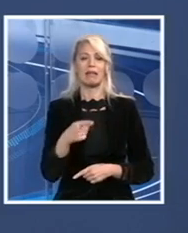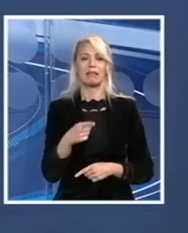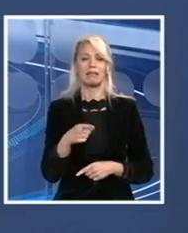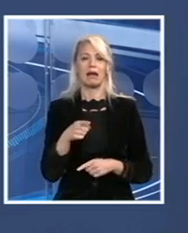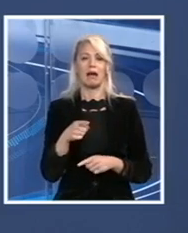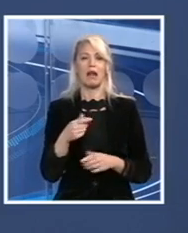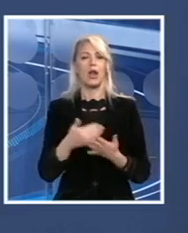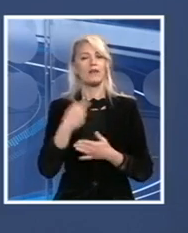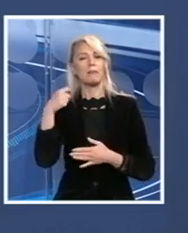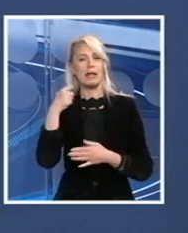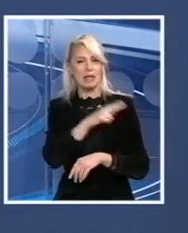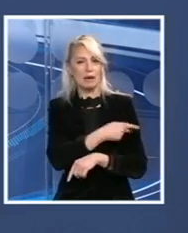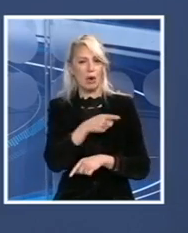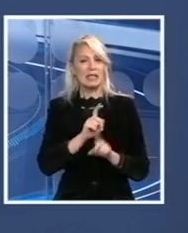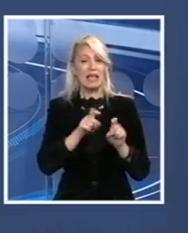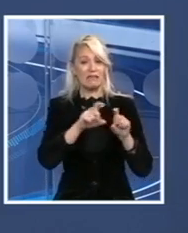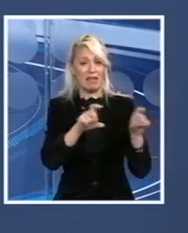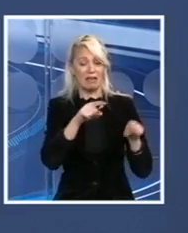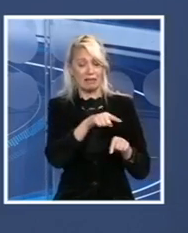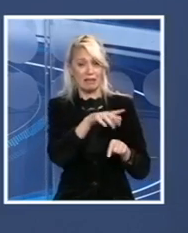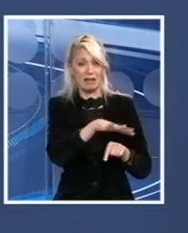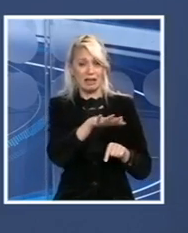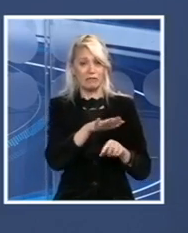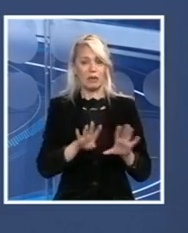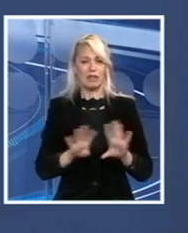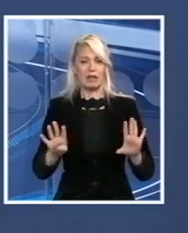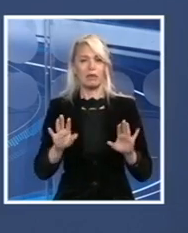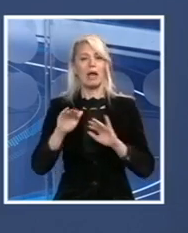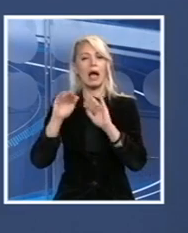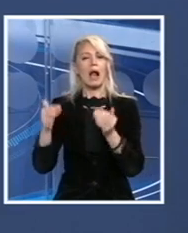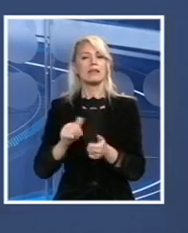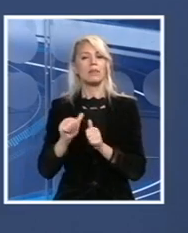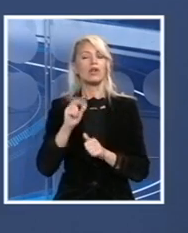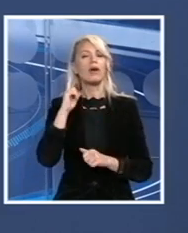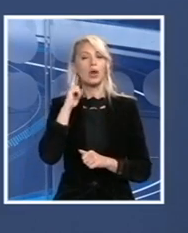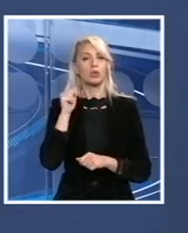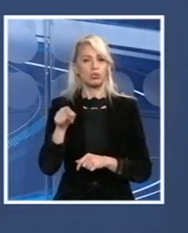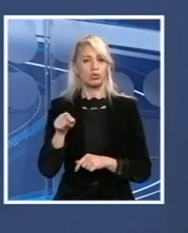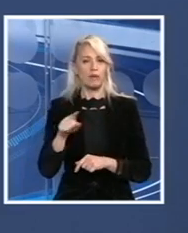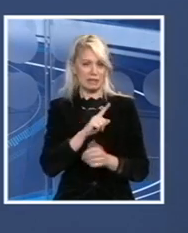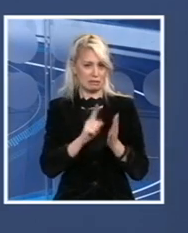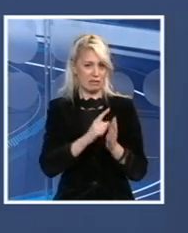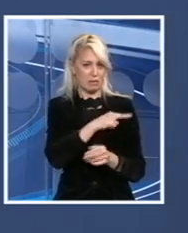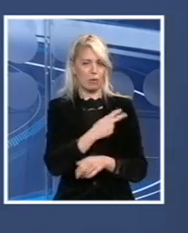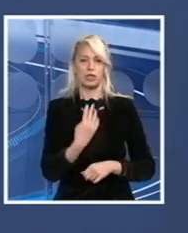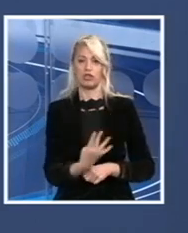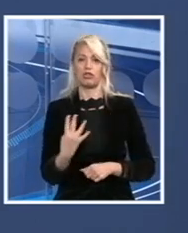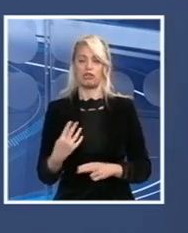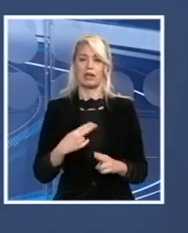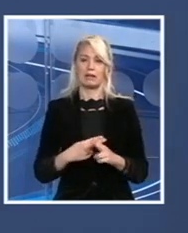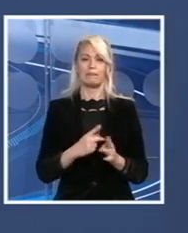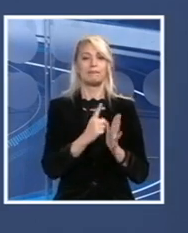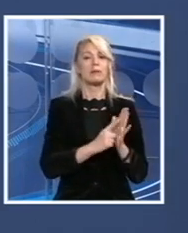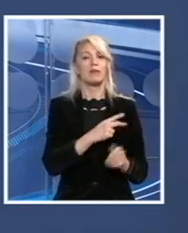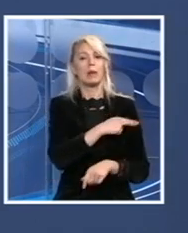Infektivno odeljenje, 19, Privremena bolnica Hala sportova Kruševac, 44, Privremena